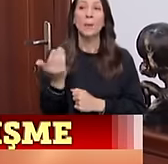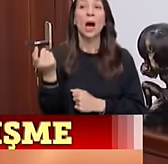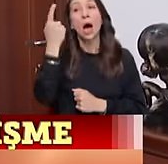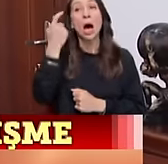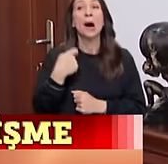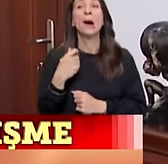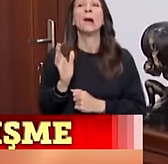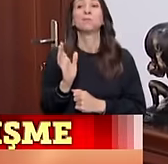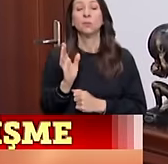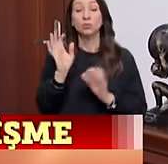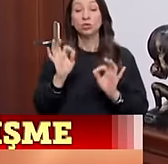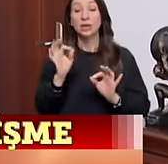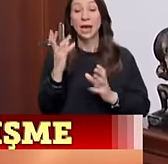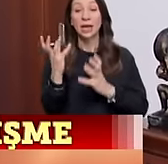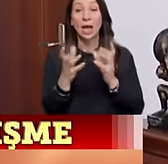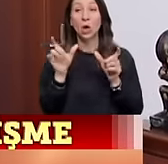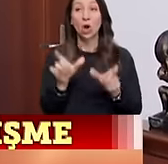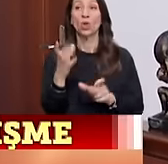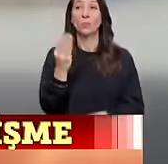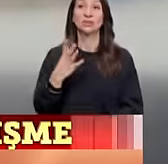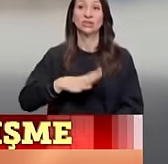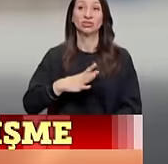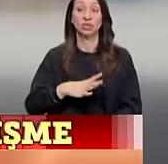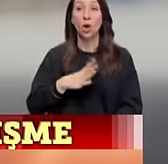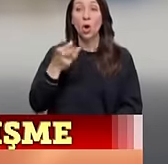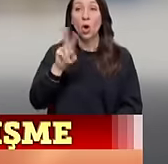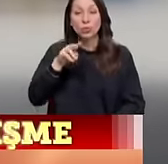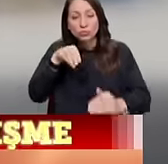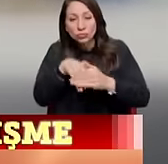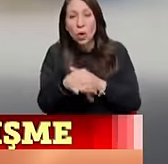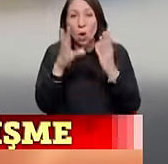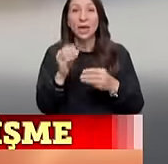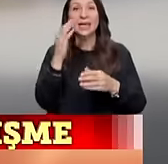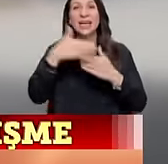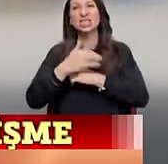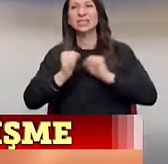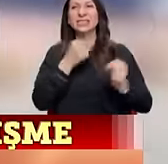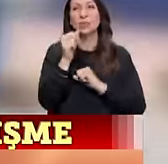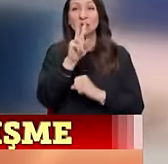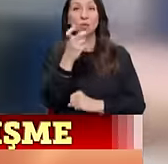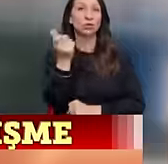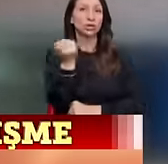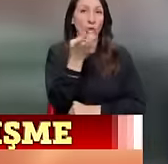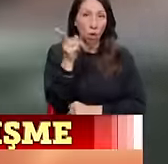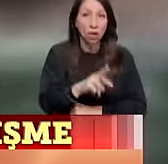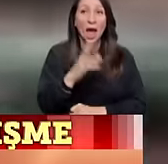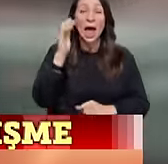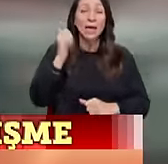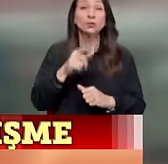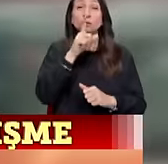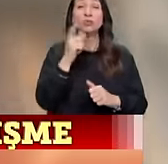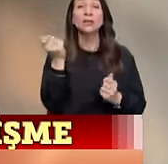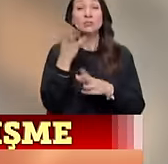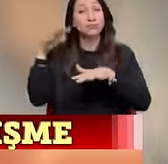Ve mutlaka yangın önlemlerinin alınmasını isteyecektik. Ölüm kapanına dönüşen gece kulübünde 29 işçi can verdi. Her gece yüzlerce